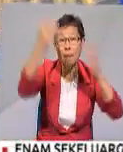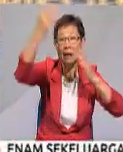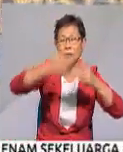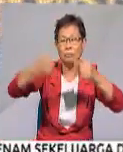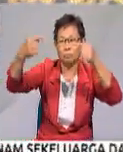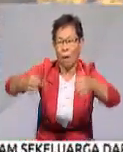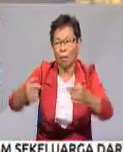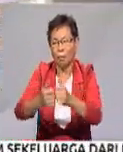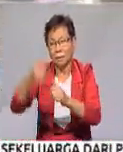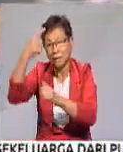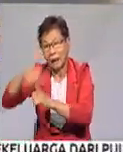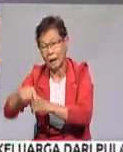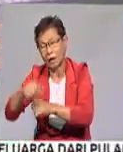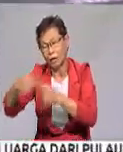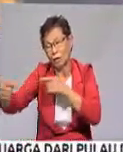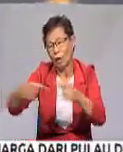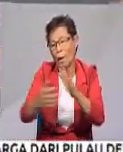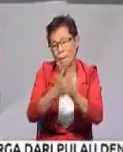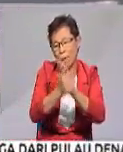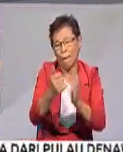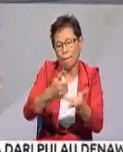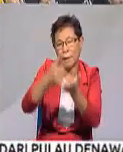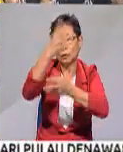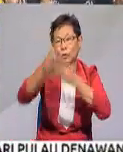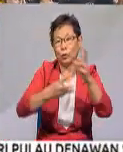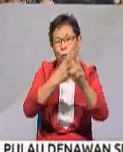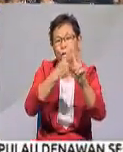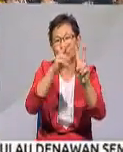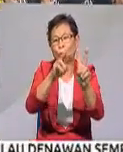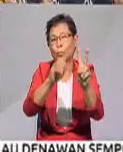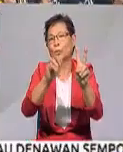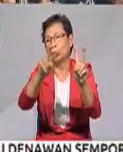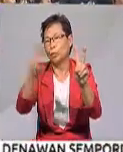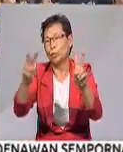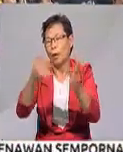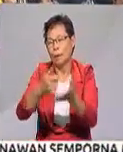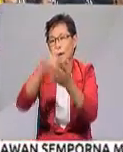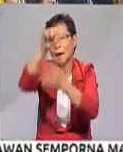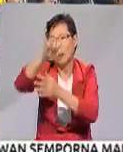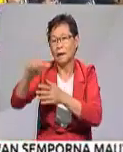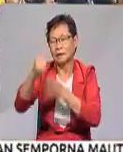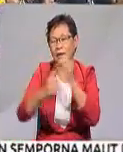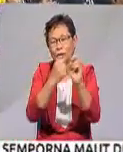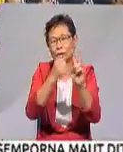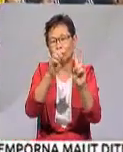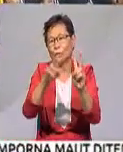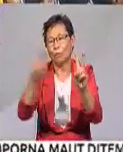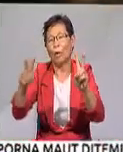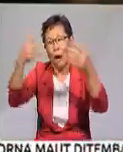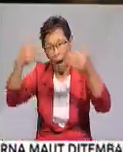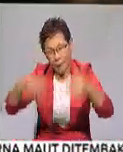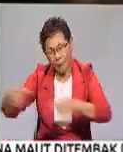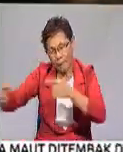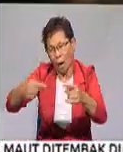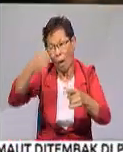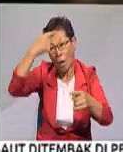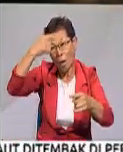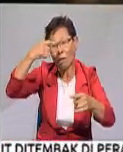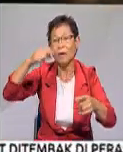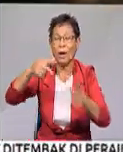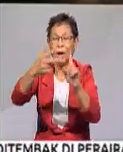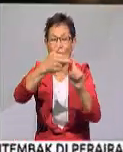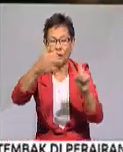menerima kunjungan Thailand untuk aksi kelayakan Piala Dunia 2022, Piala Asia 2023 sebelum melayan Indonesia pada